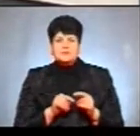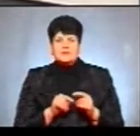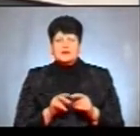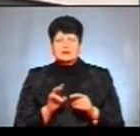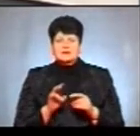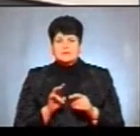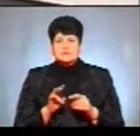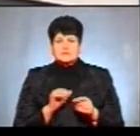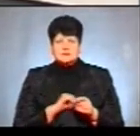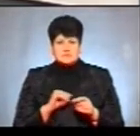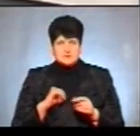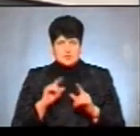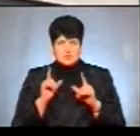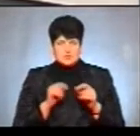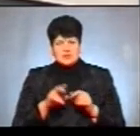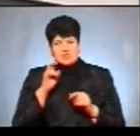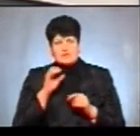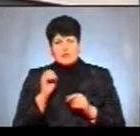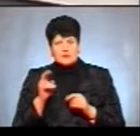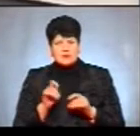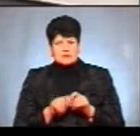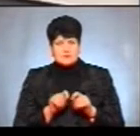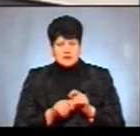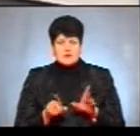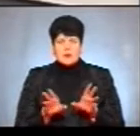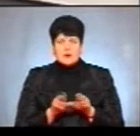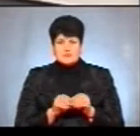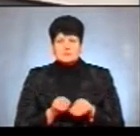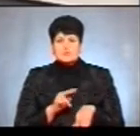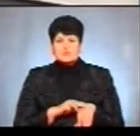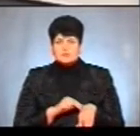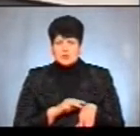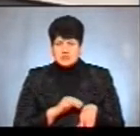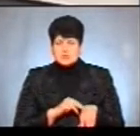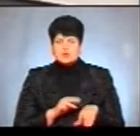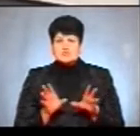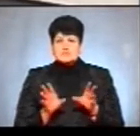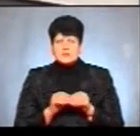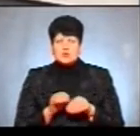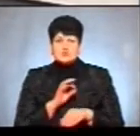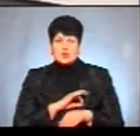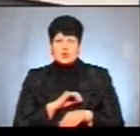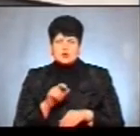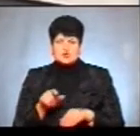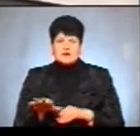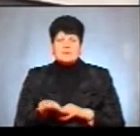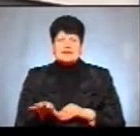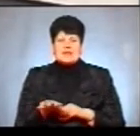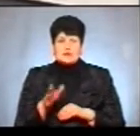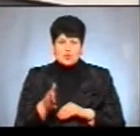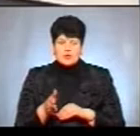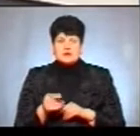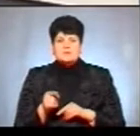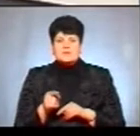нами самими, Державною екологічною інспекцією, а також спільно з поліцією, спільно з користувачами тих територій. Адже